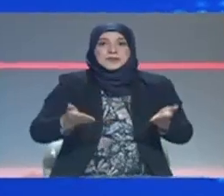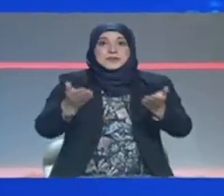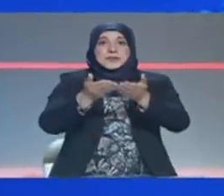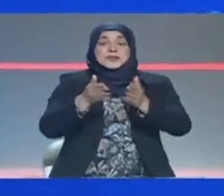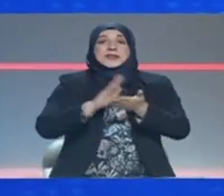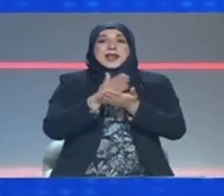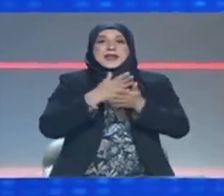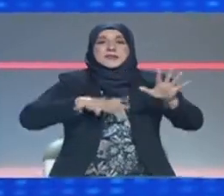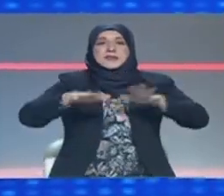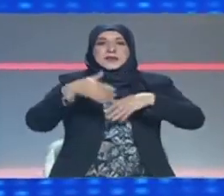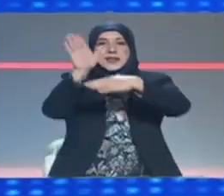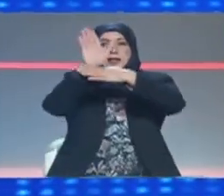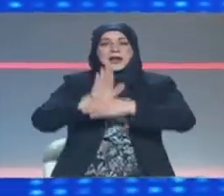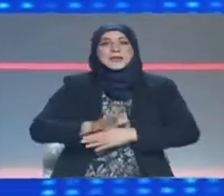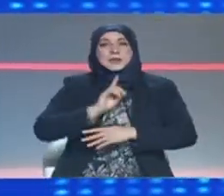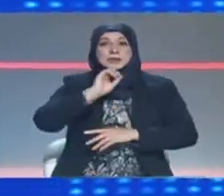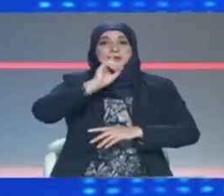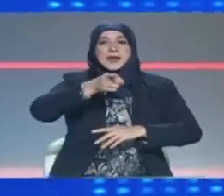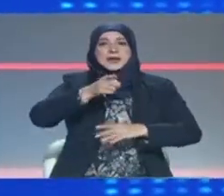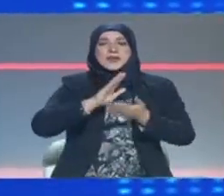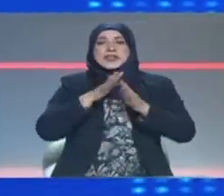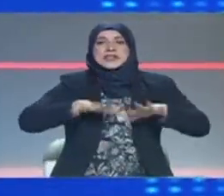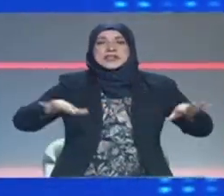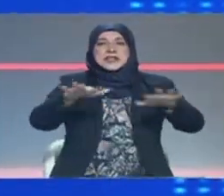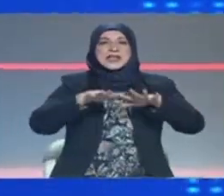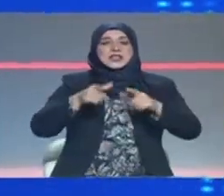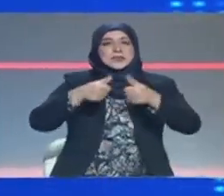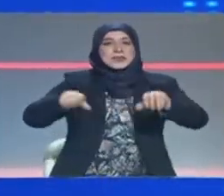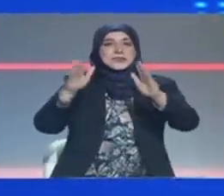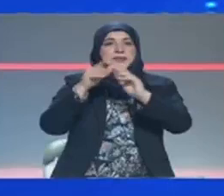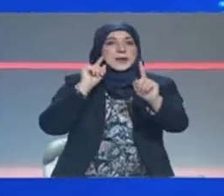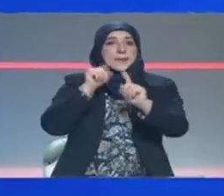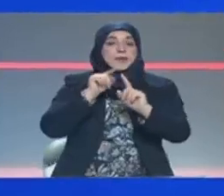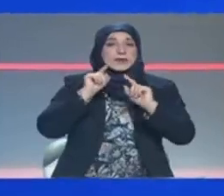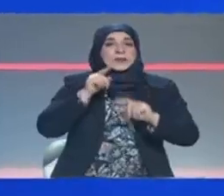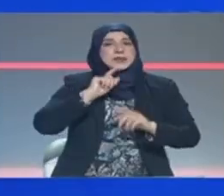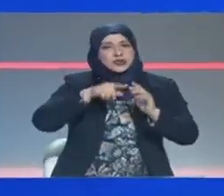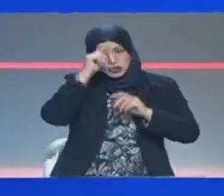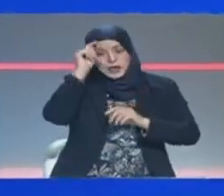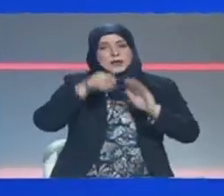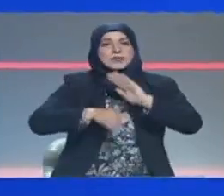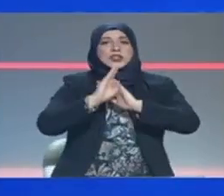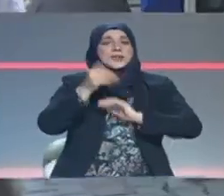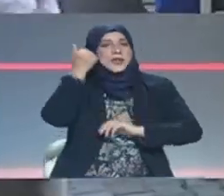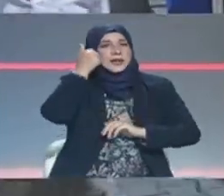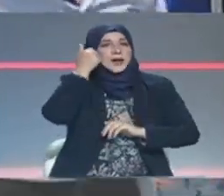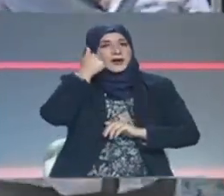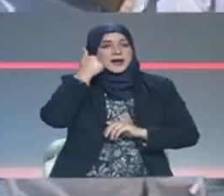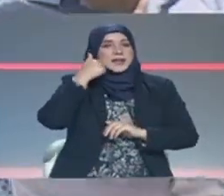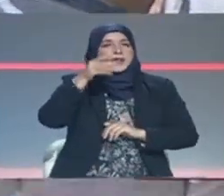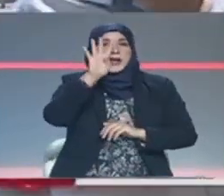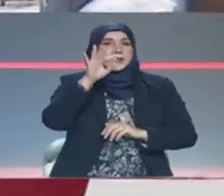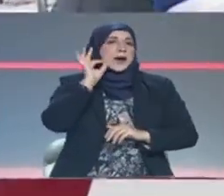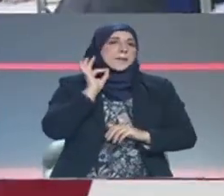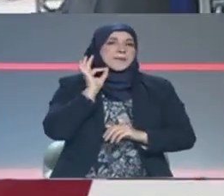التدابير الوقائيه التي تم اقرارها بمقتضى الاستراتيجيه الوطنيه للحجر الصحي الموجهه المزمع تنفيذ بدايه من يوم الرابع من مايو الجاري